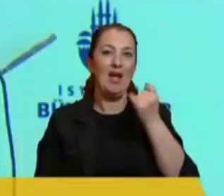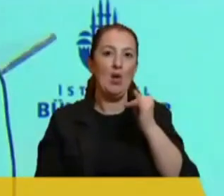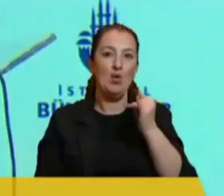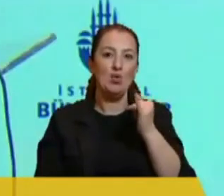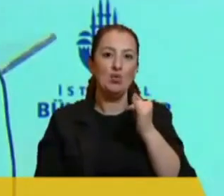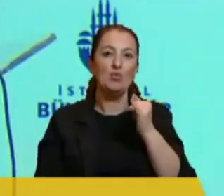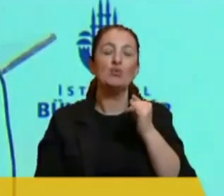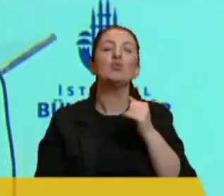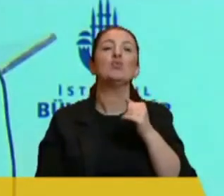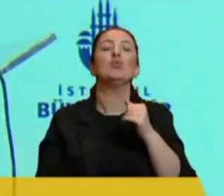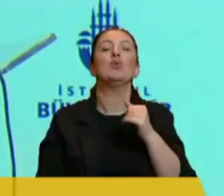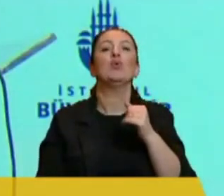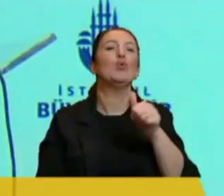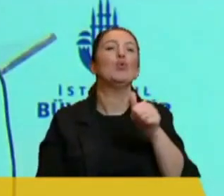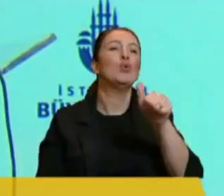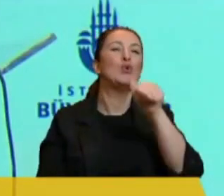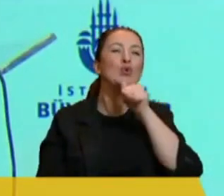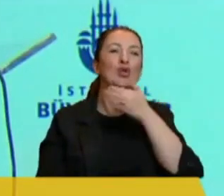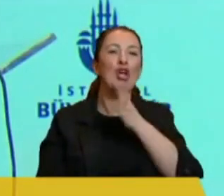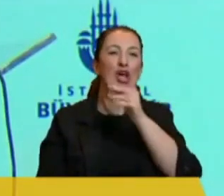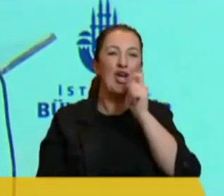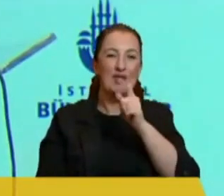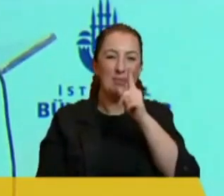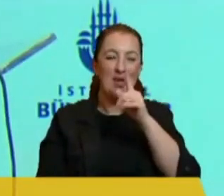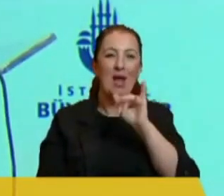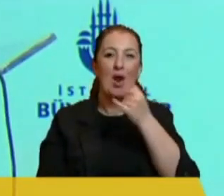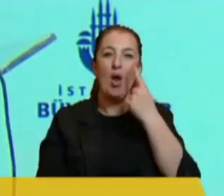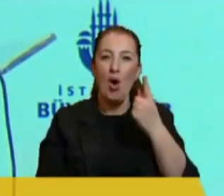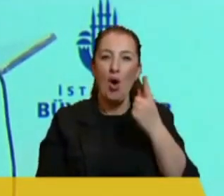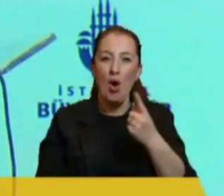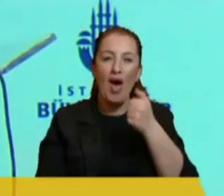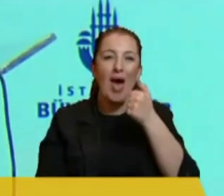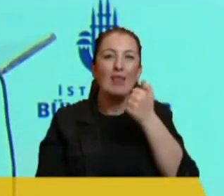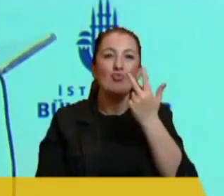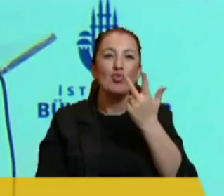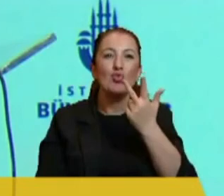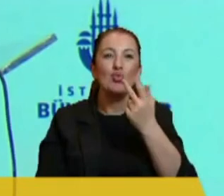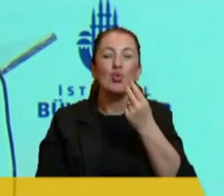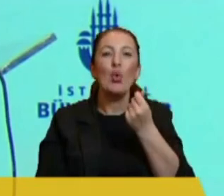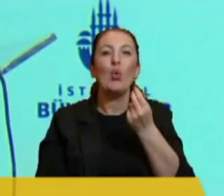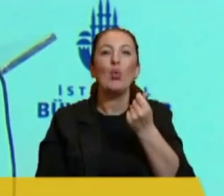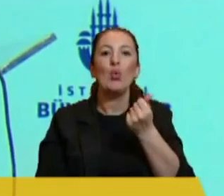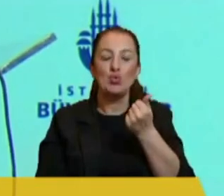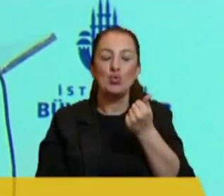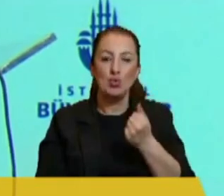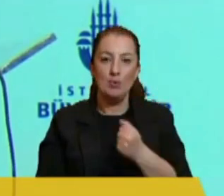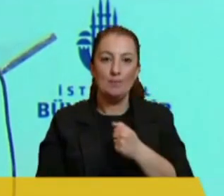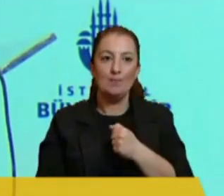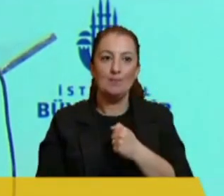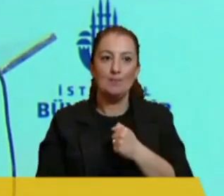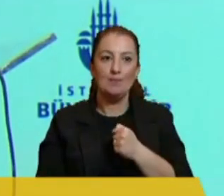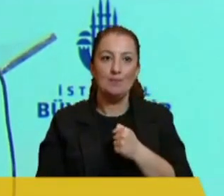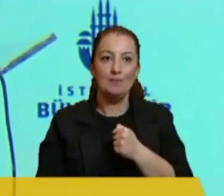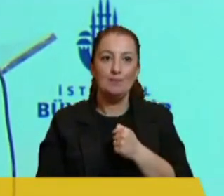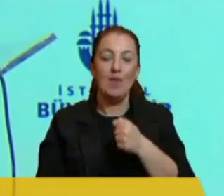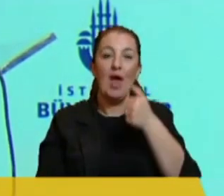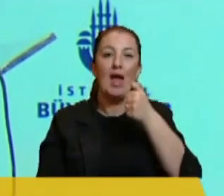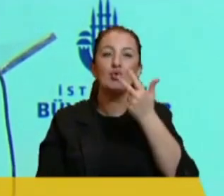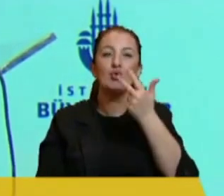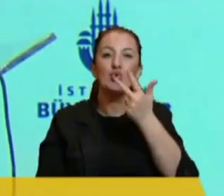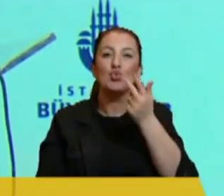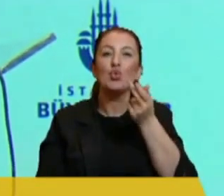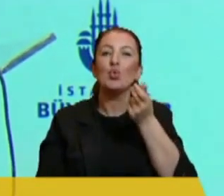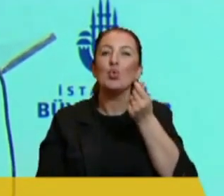Damacana suyunun bir litresi 60 üç kuruşa geliyor 63